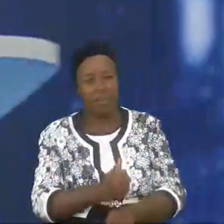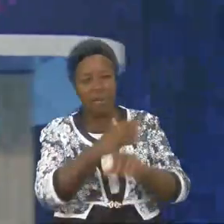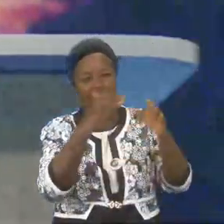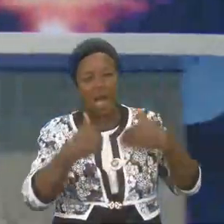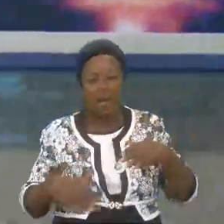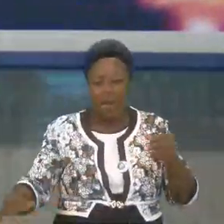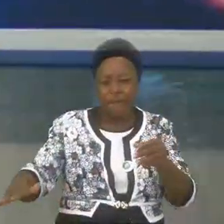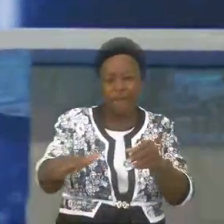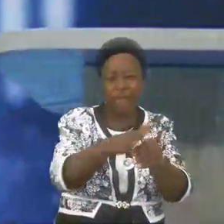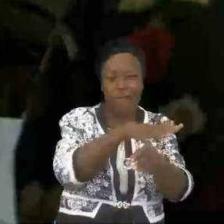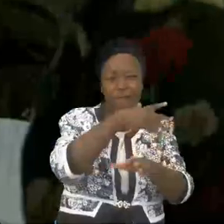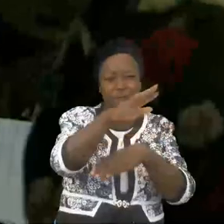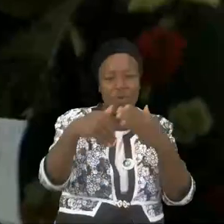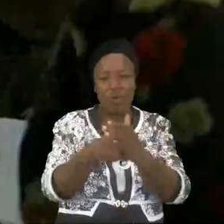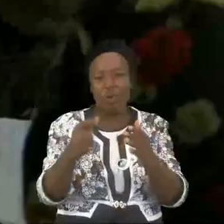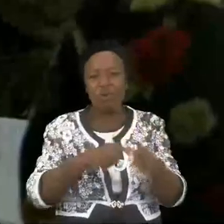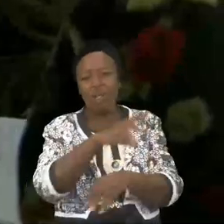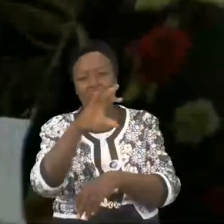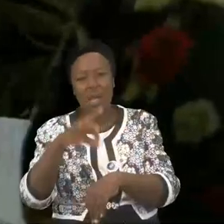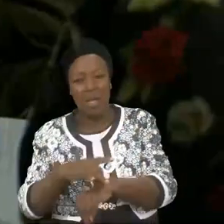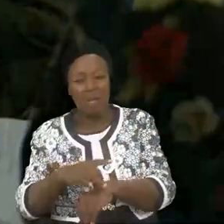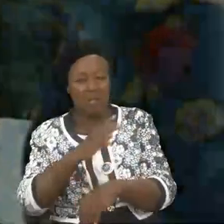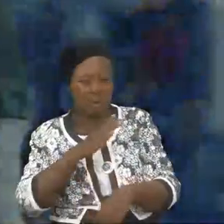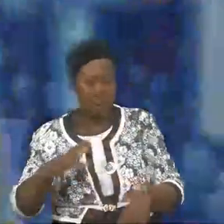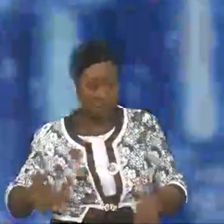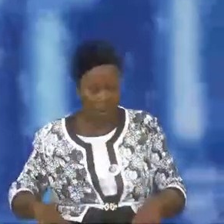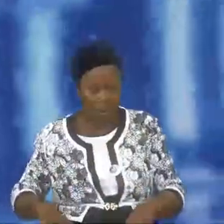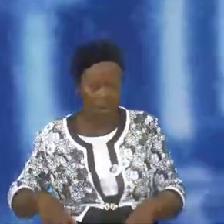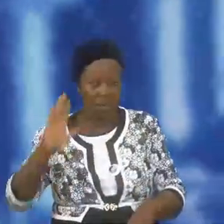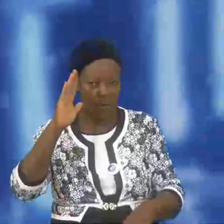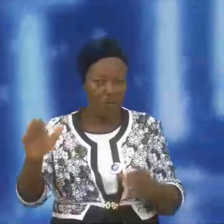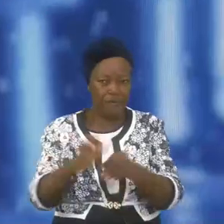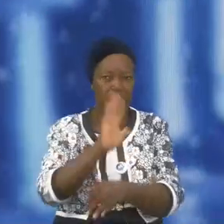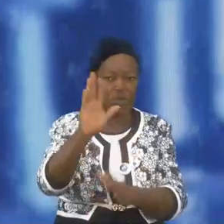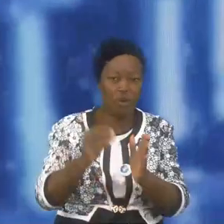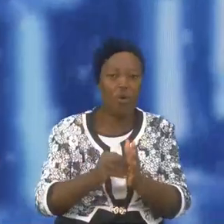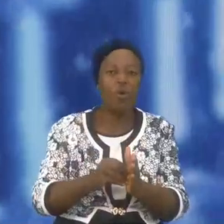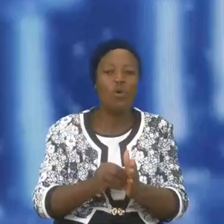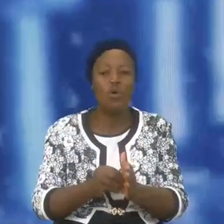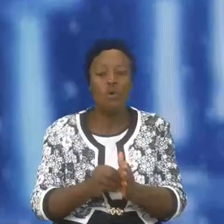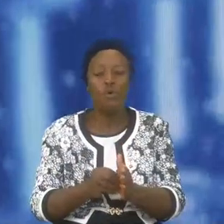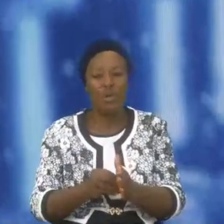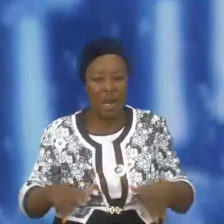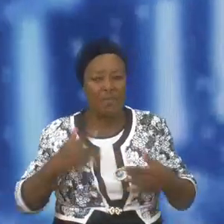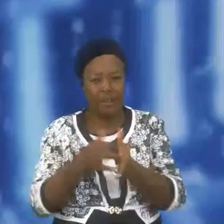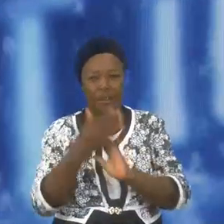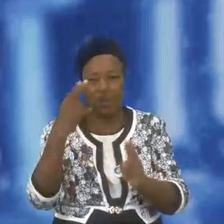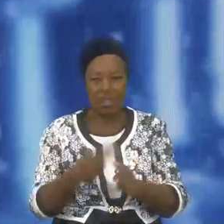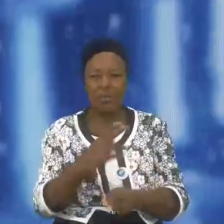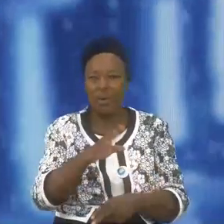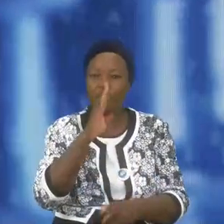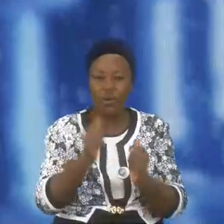toute la terre. Christ remplira toute ta vie. Il sera avec